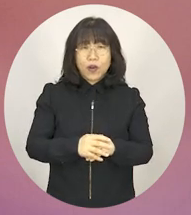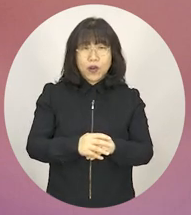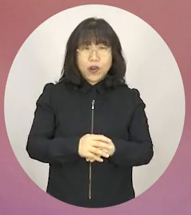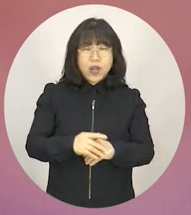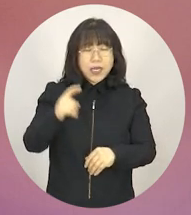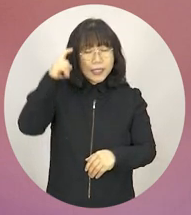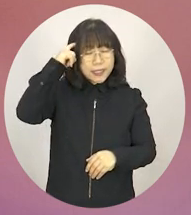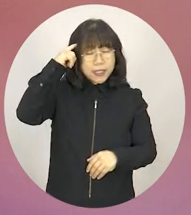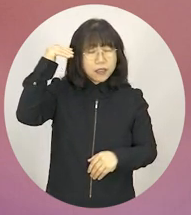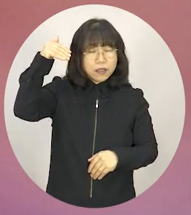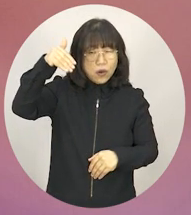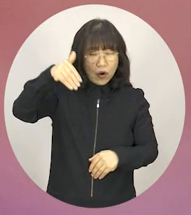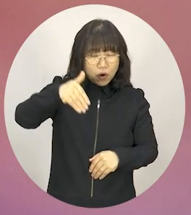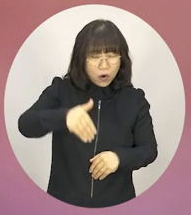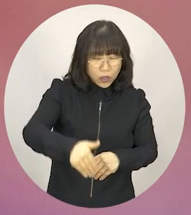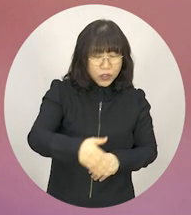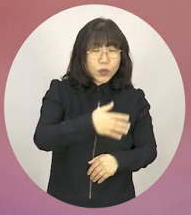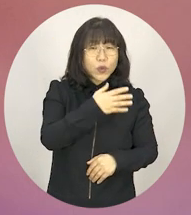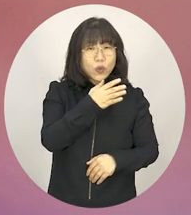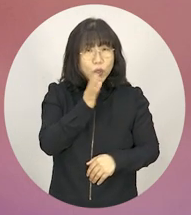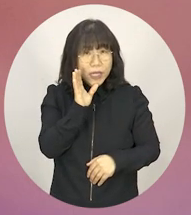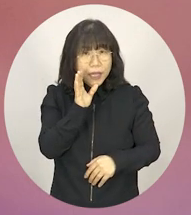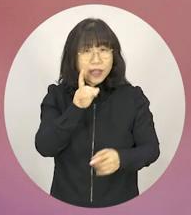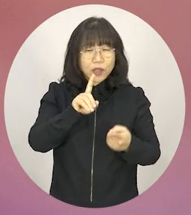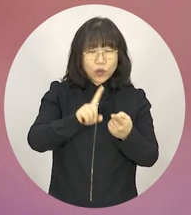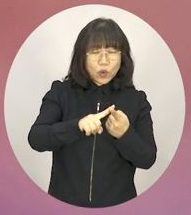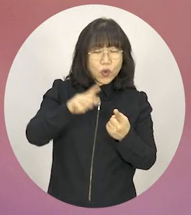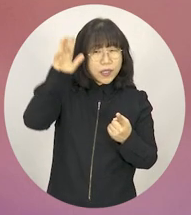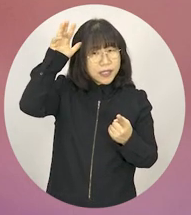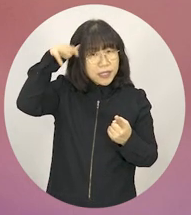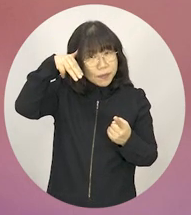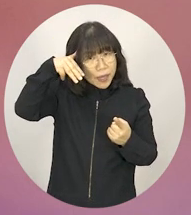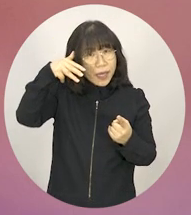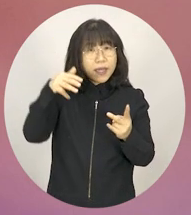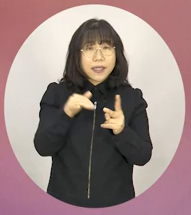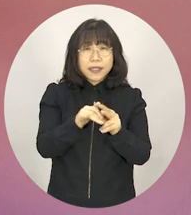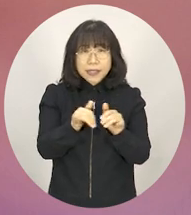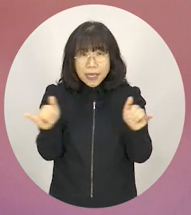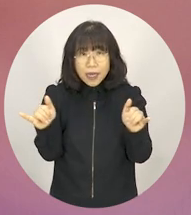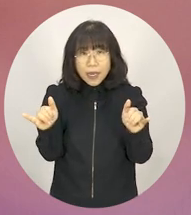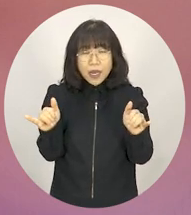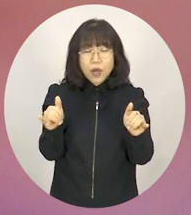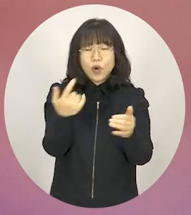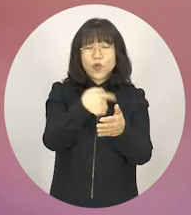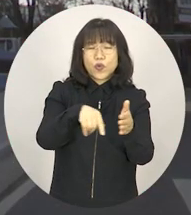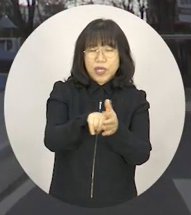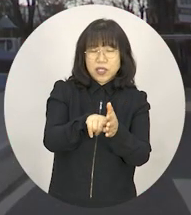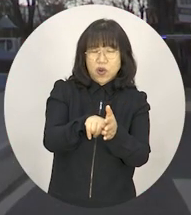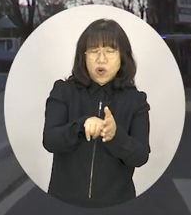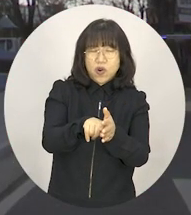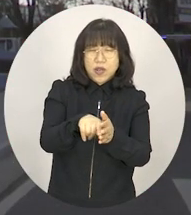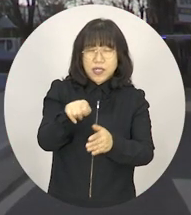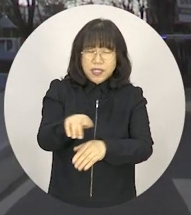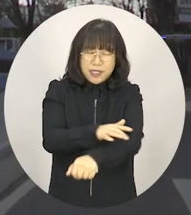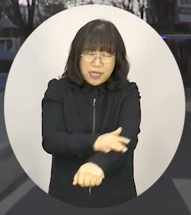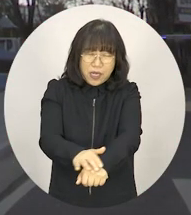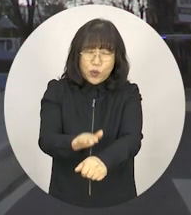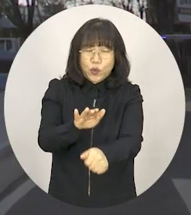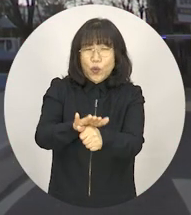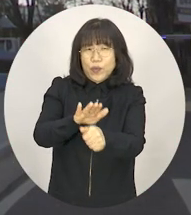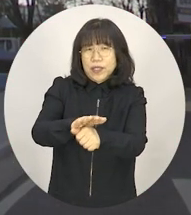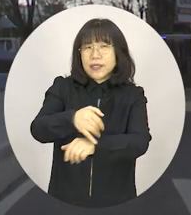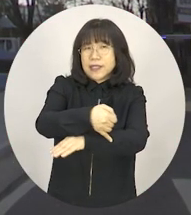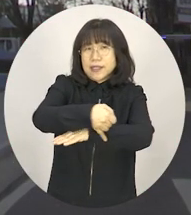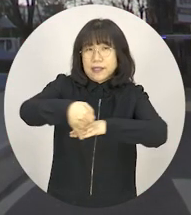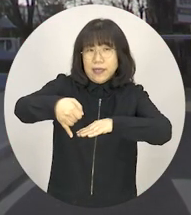어르신이나 치매 환자 등을 위해 기존의 익숙한 주거환경 디자인을 변형해 인지능력을 개발할 수 있도록 돕는